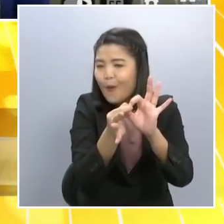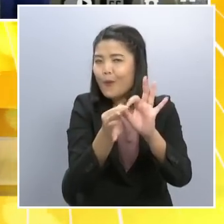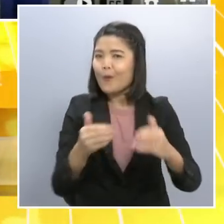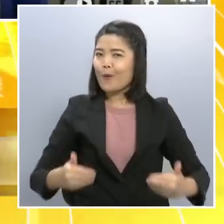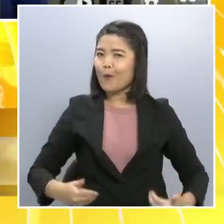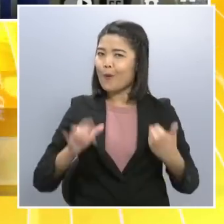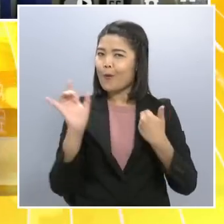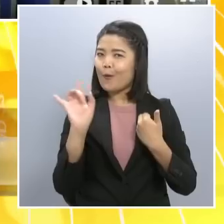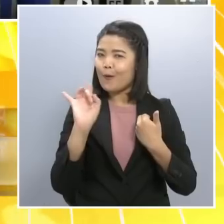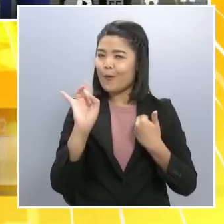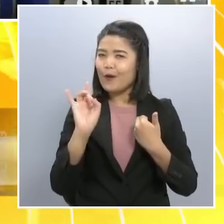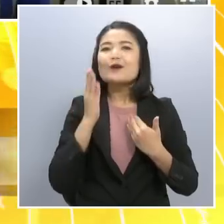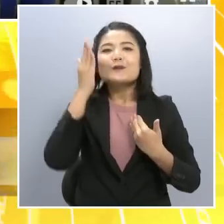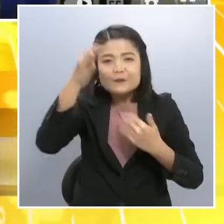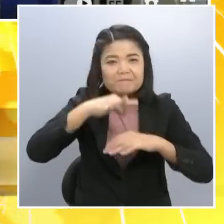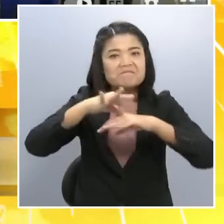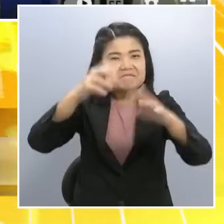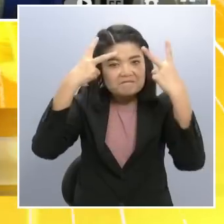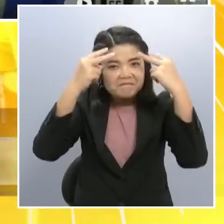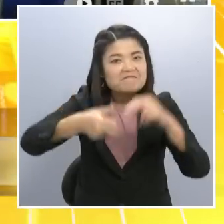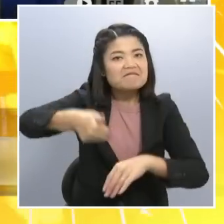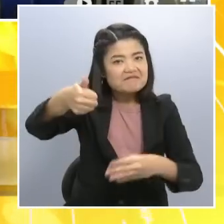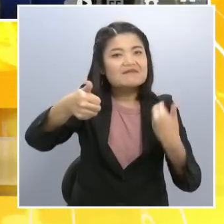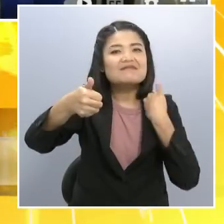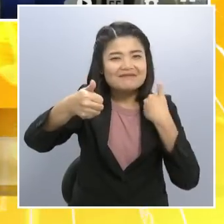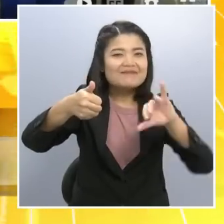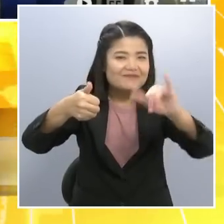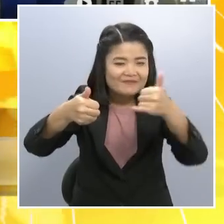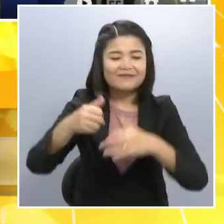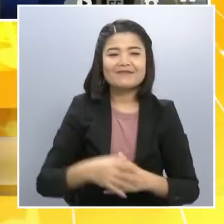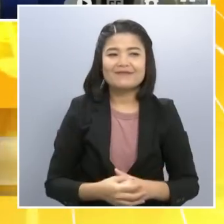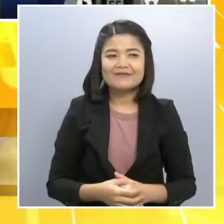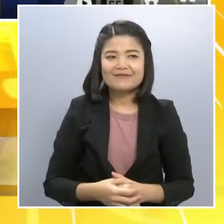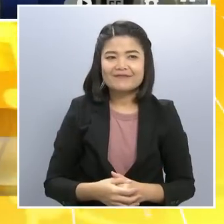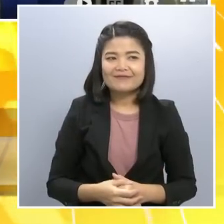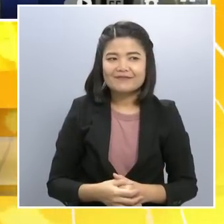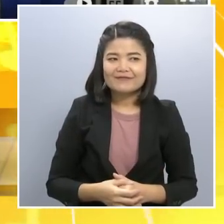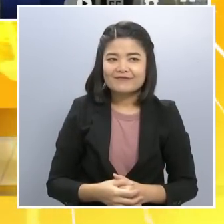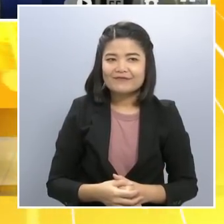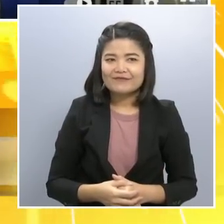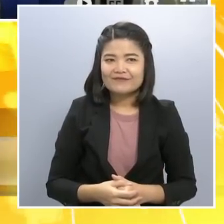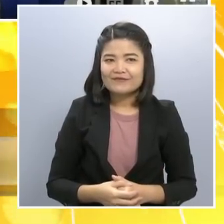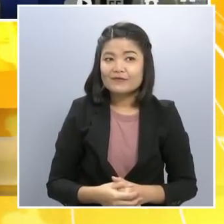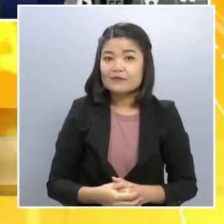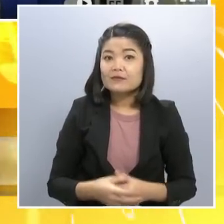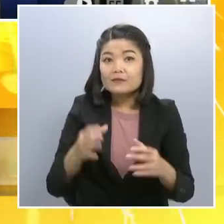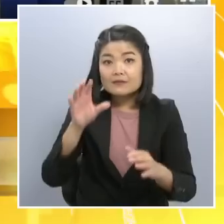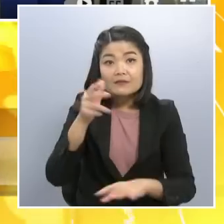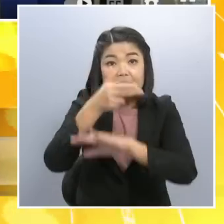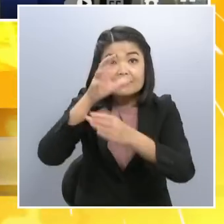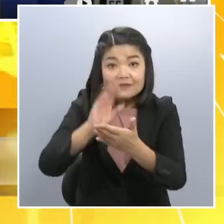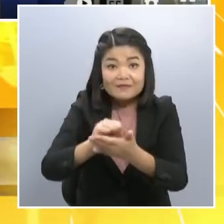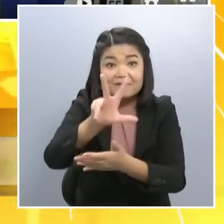ต้องได้เป็นนายกอย่างแน่นอนน ี ่คิดกันขนาดนั้นทีเดียวท่านผู้ชมไหนภาพตอน30เหร